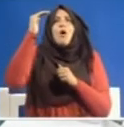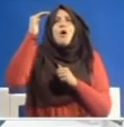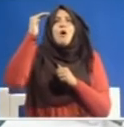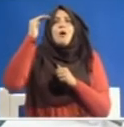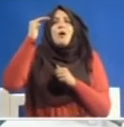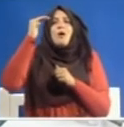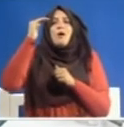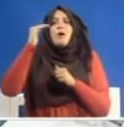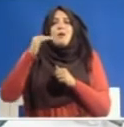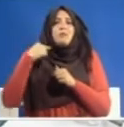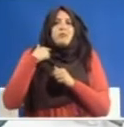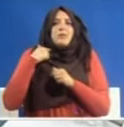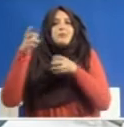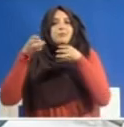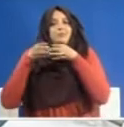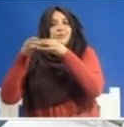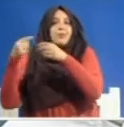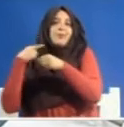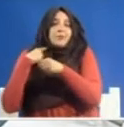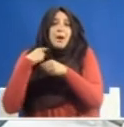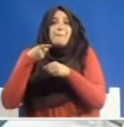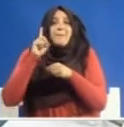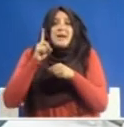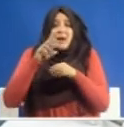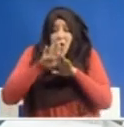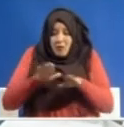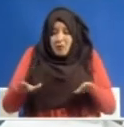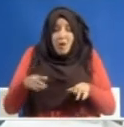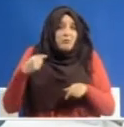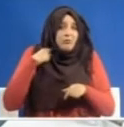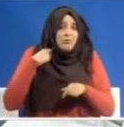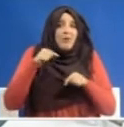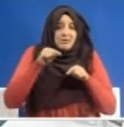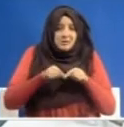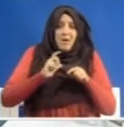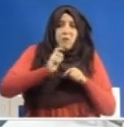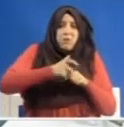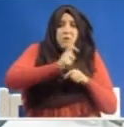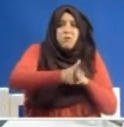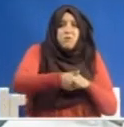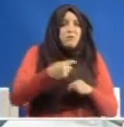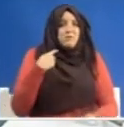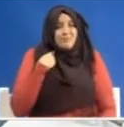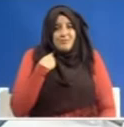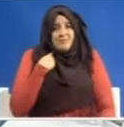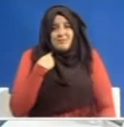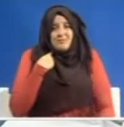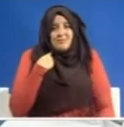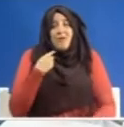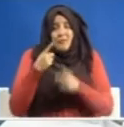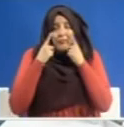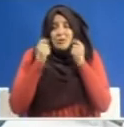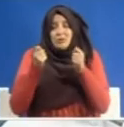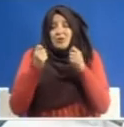ضياع جيل واحد، ولكن ضياع الصغار يؤدي إلى ضياع أجيال عديدة. إذن فلا بد أن ننتبه، ولا